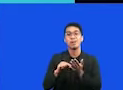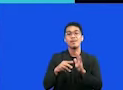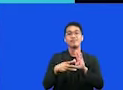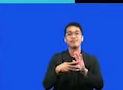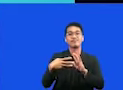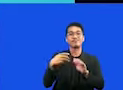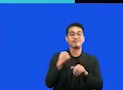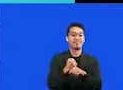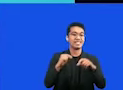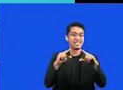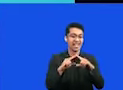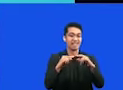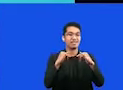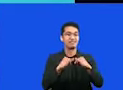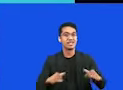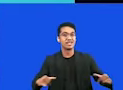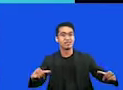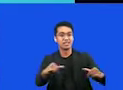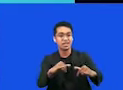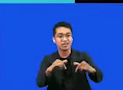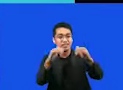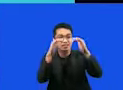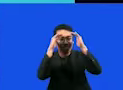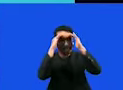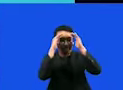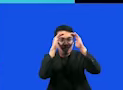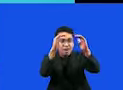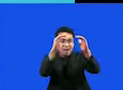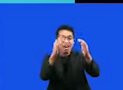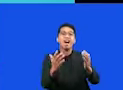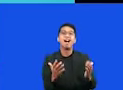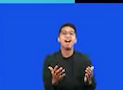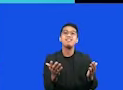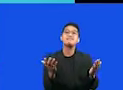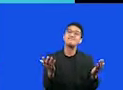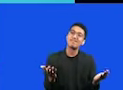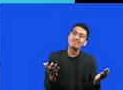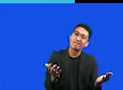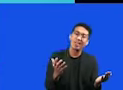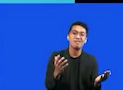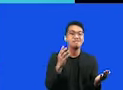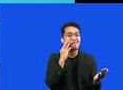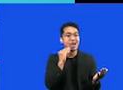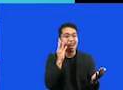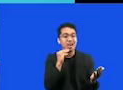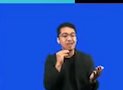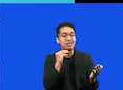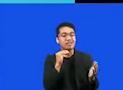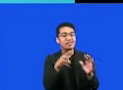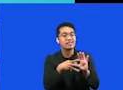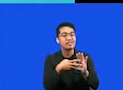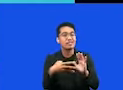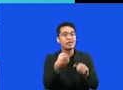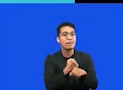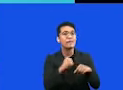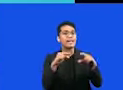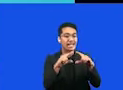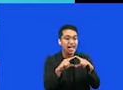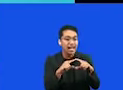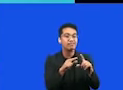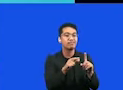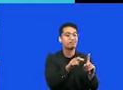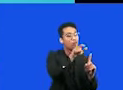akan bersama-sama mendengarkan Bagaimana pengalaman Mbak Mega sebagai omk orang